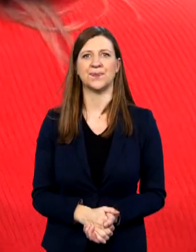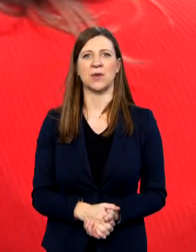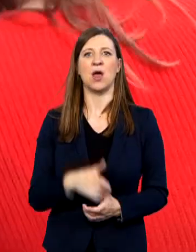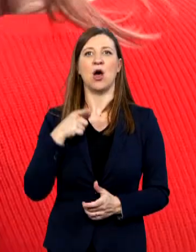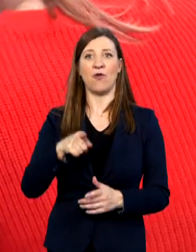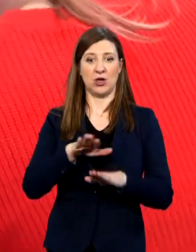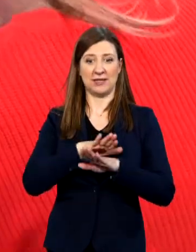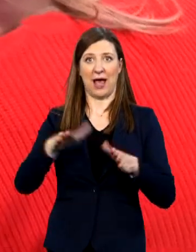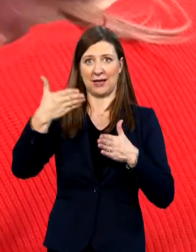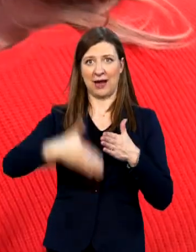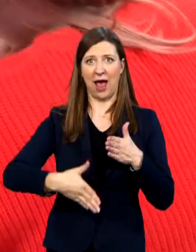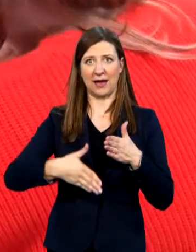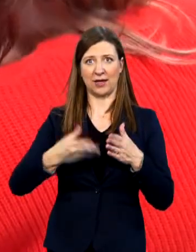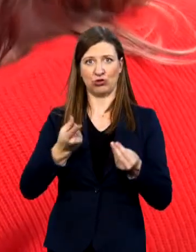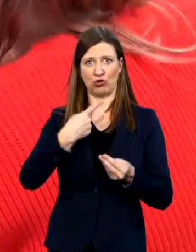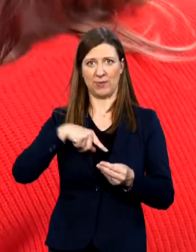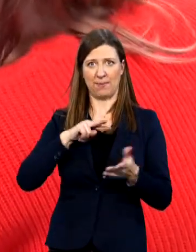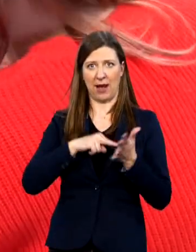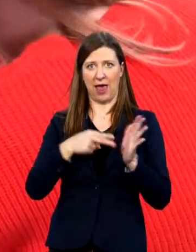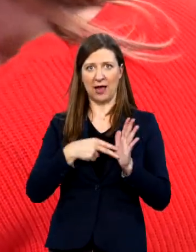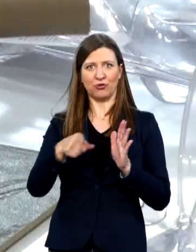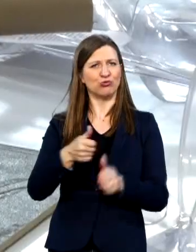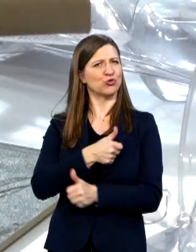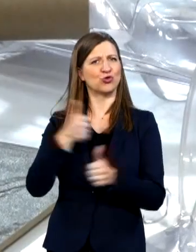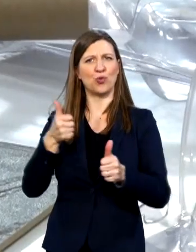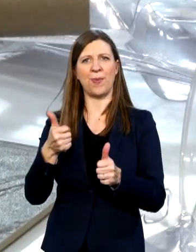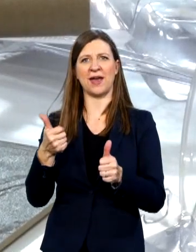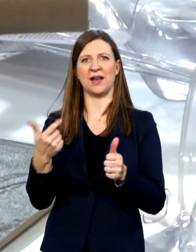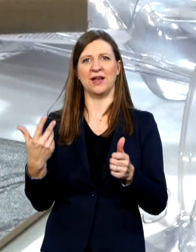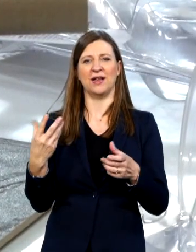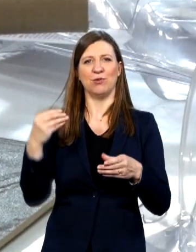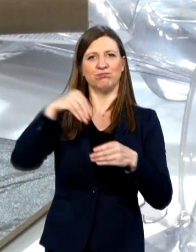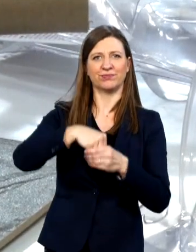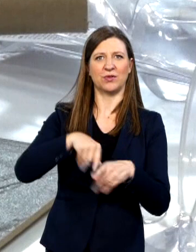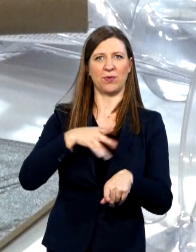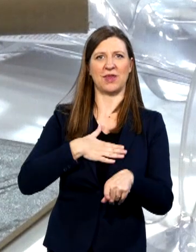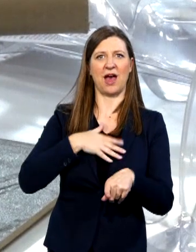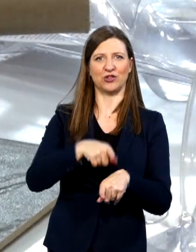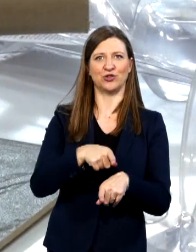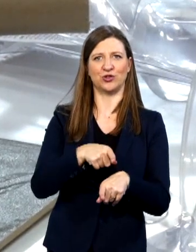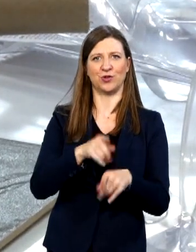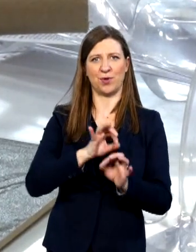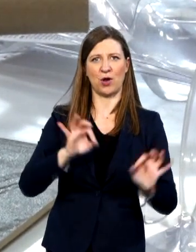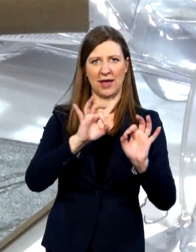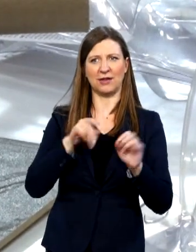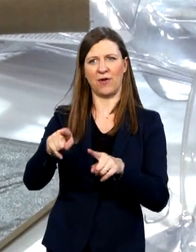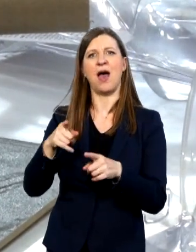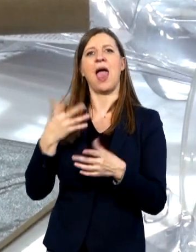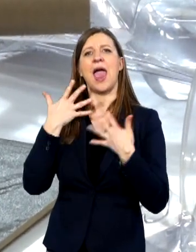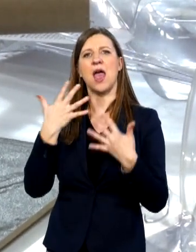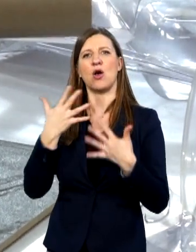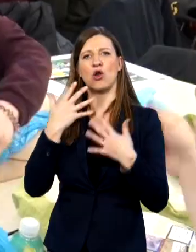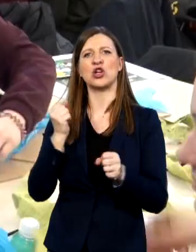Današnja aktivnost se savršeno uklopila u taj naš projekt Zeleni otok, ta ekoradionica,